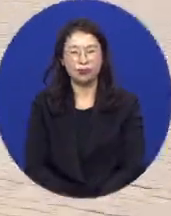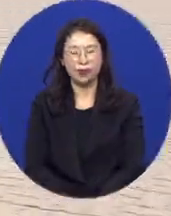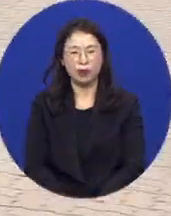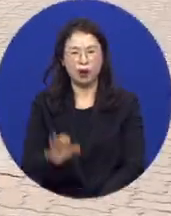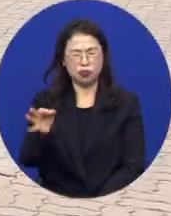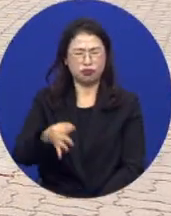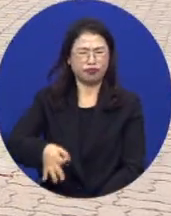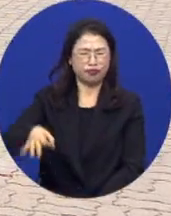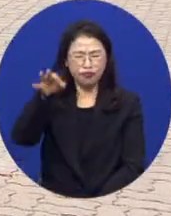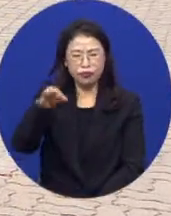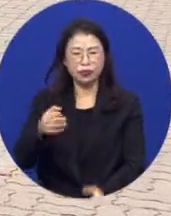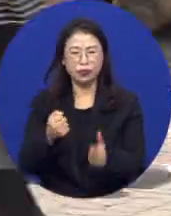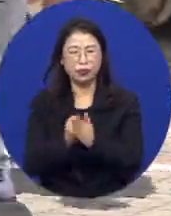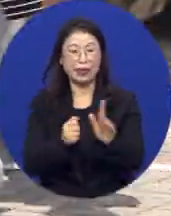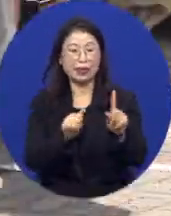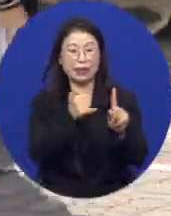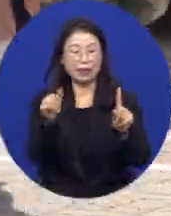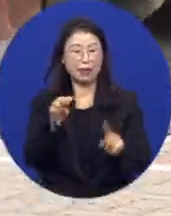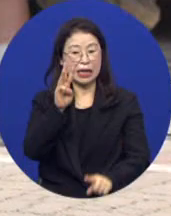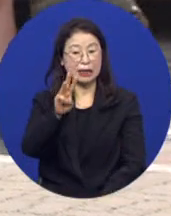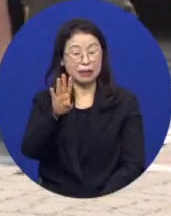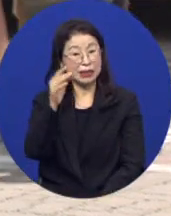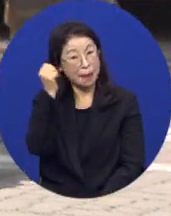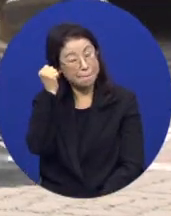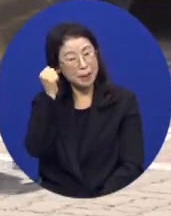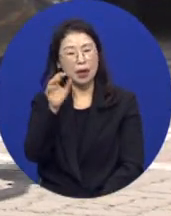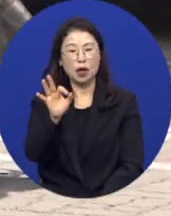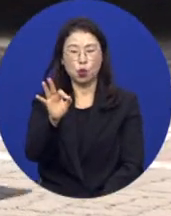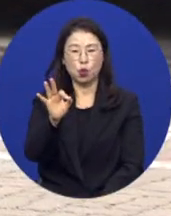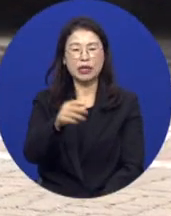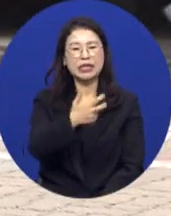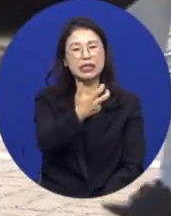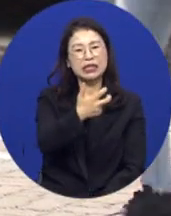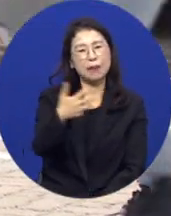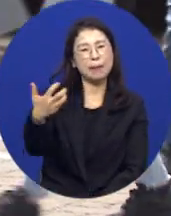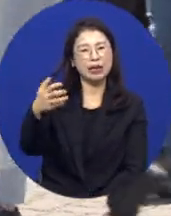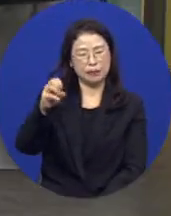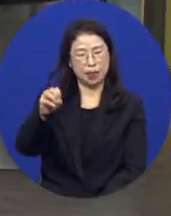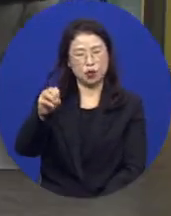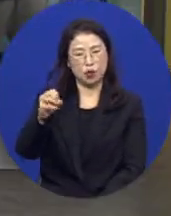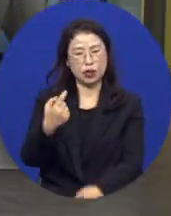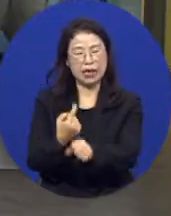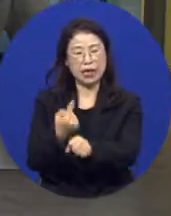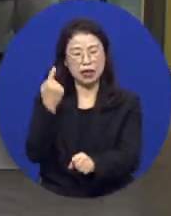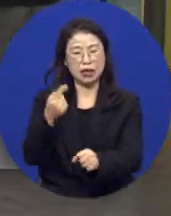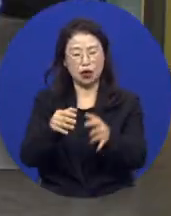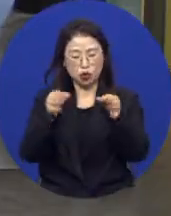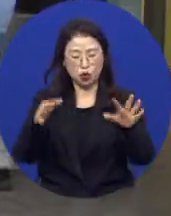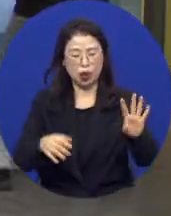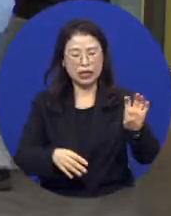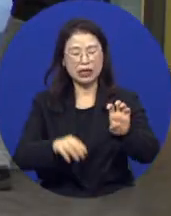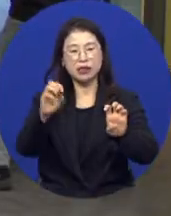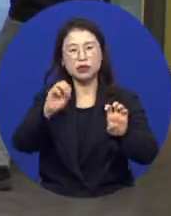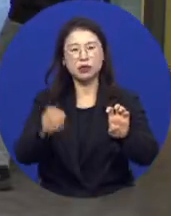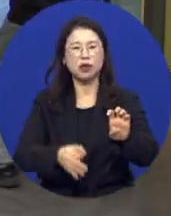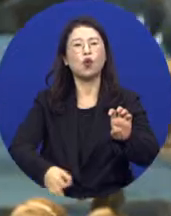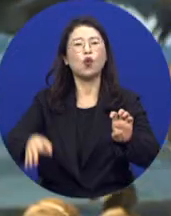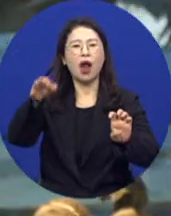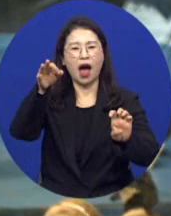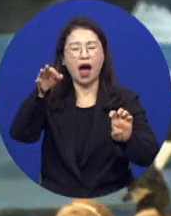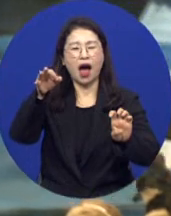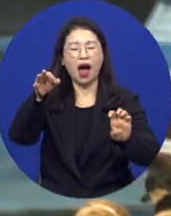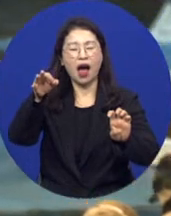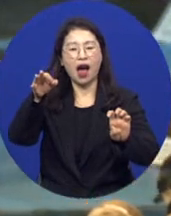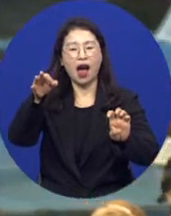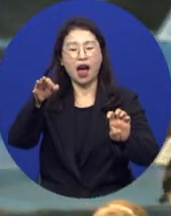수학여행 비용 때문에 1인당 3박 4일 비용이 70에서 80만 원으로 1년 새 40% 올랐습니다.